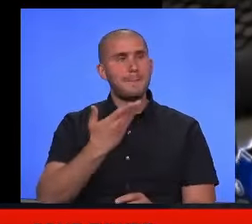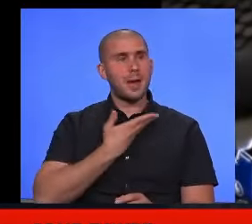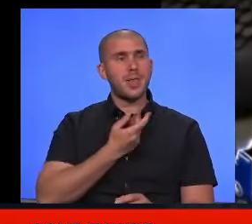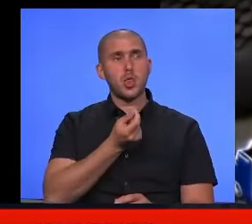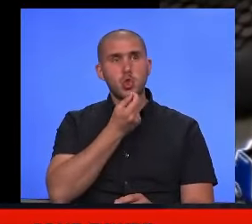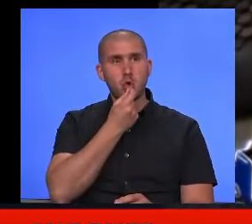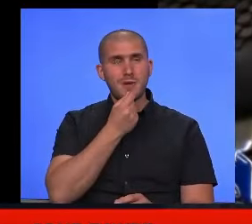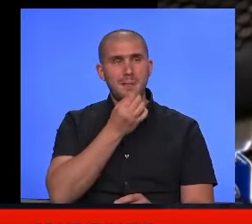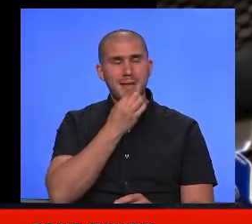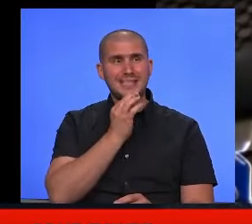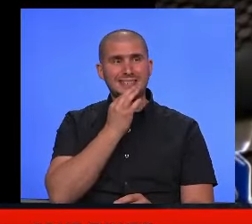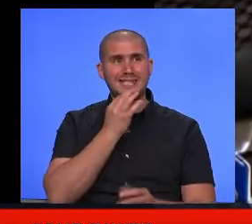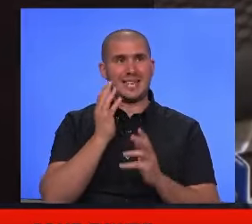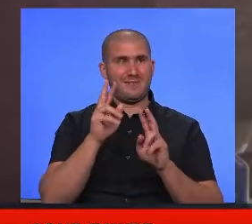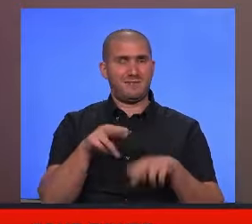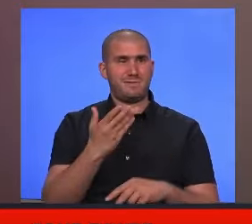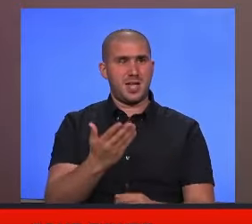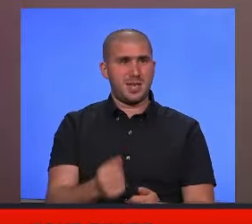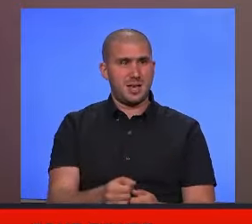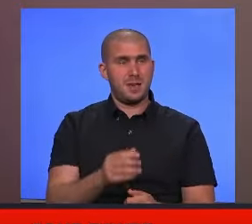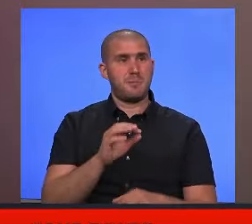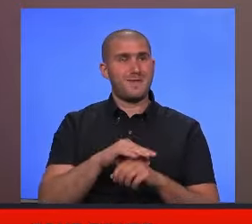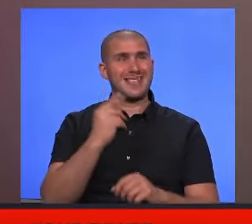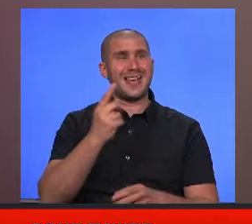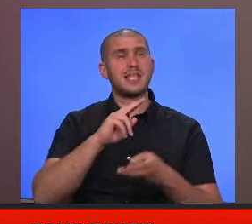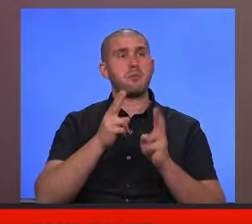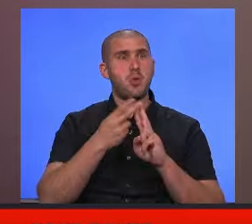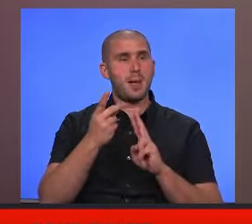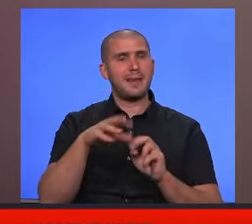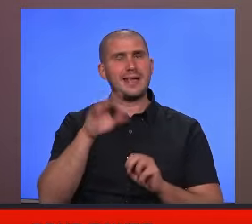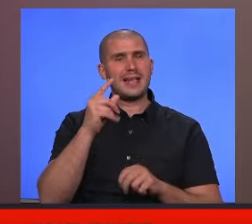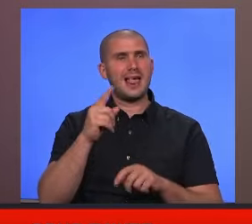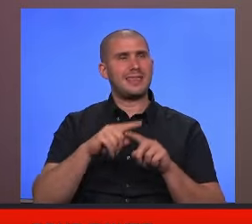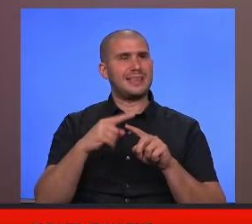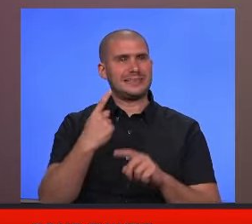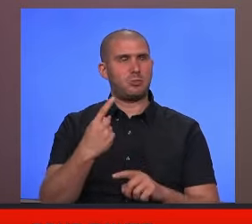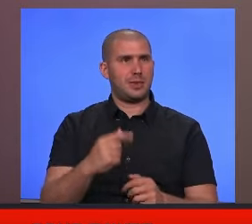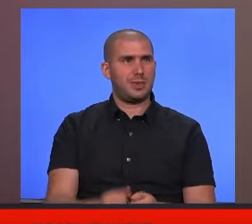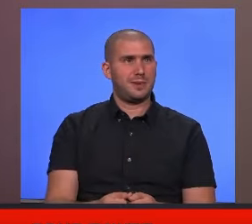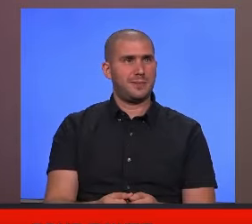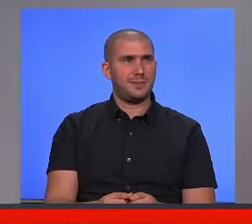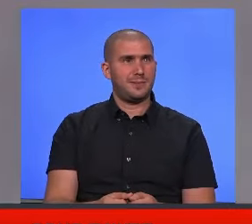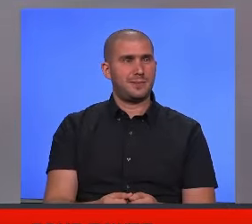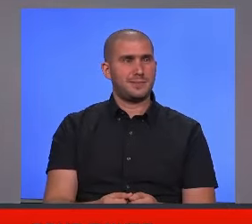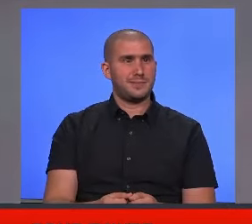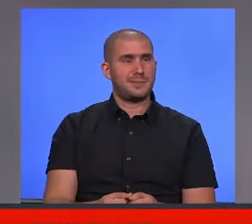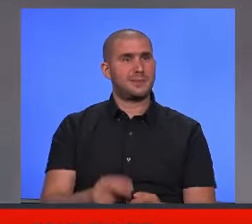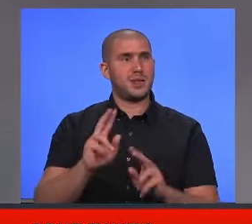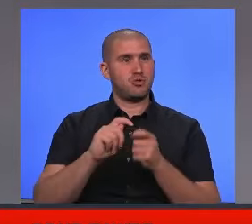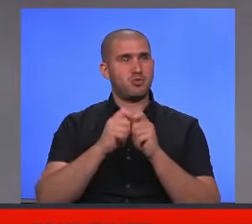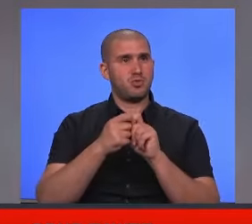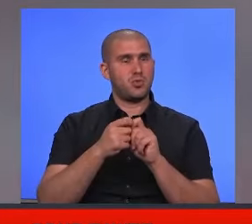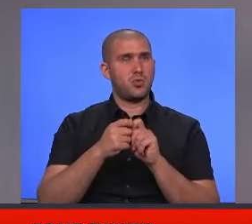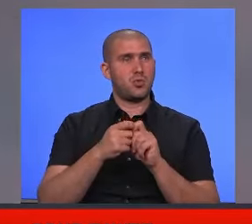את התרופה בגיל צעיר כל כך מהרופא היחיד בעולם שגילה את התסמונת שלה. She has a change in